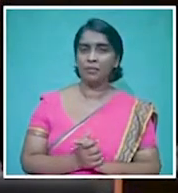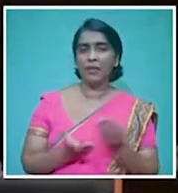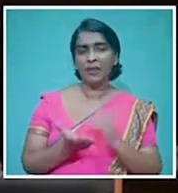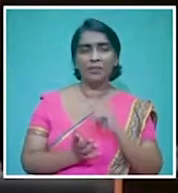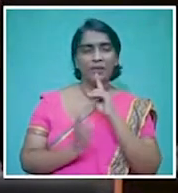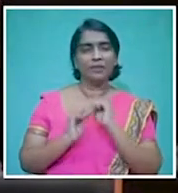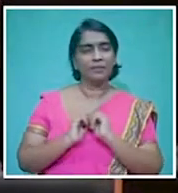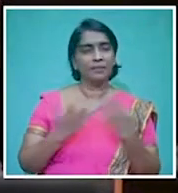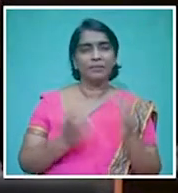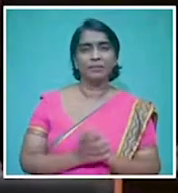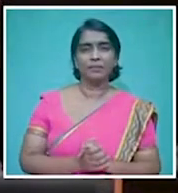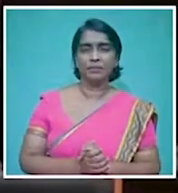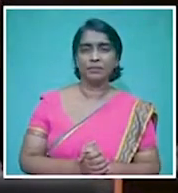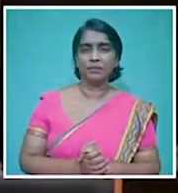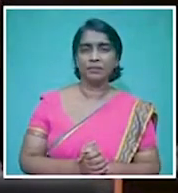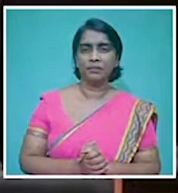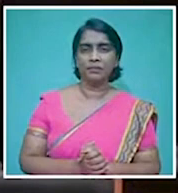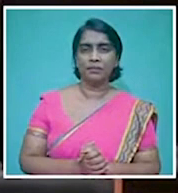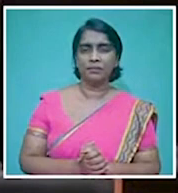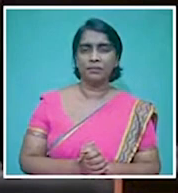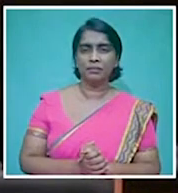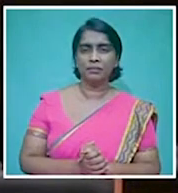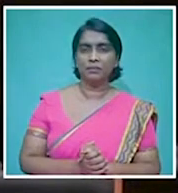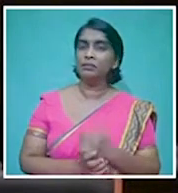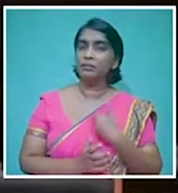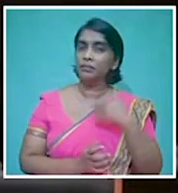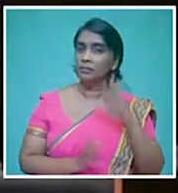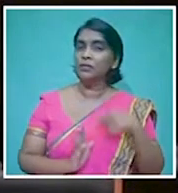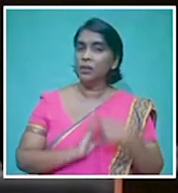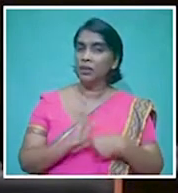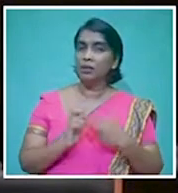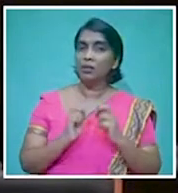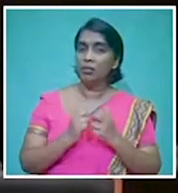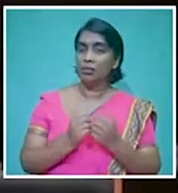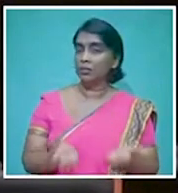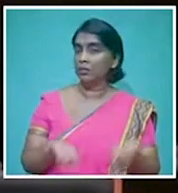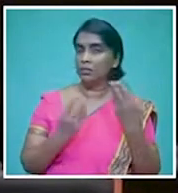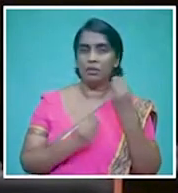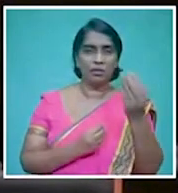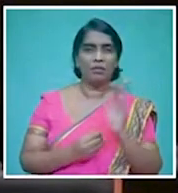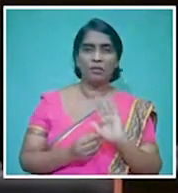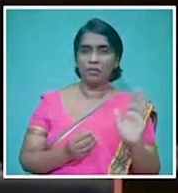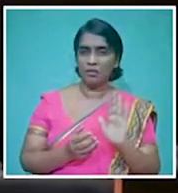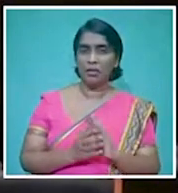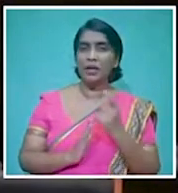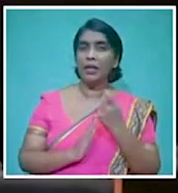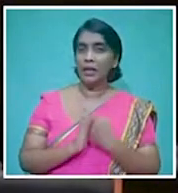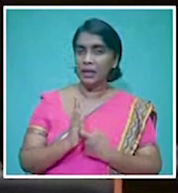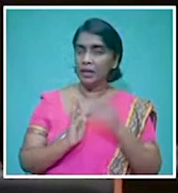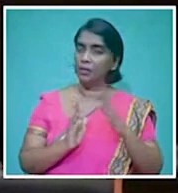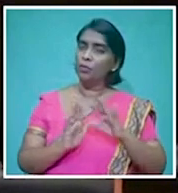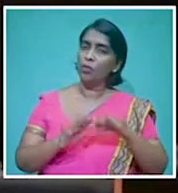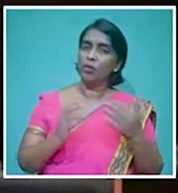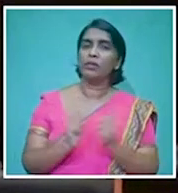නෑ. මේ ඉතින් අපිට තියෙන්නේ මේ රටේ මෙහෙම අවුලක් ඇති කරන්න ඉඩ දෙන්න බෑ. නීති යටතේ ඕන එකක්